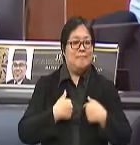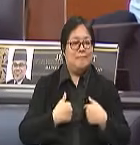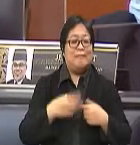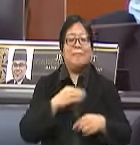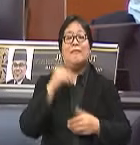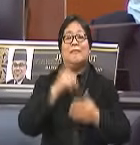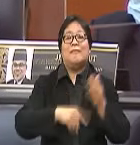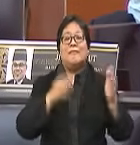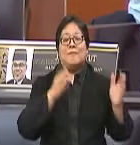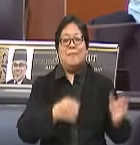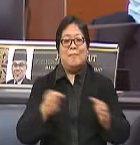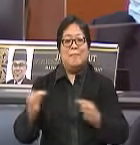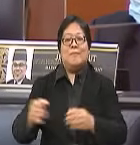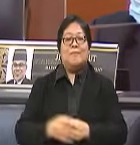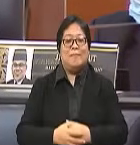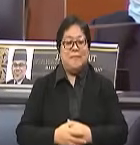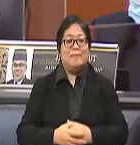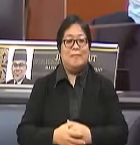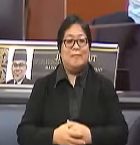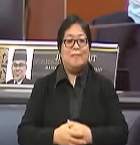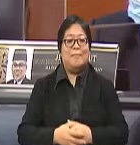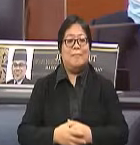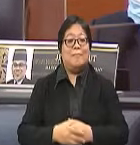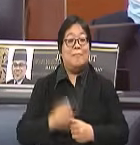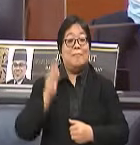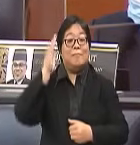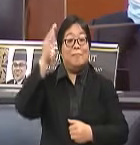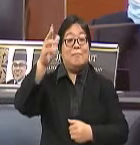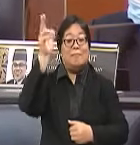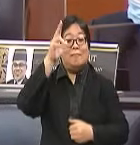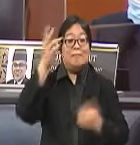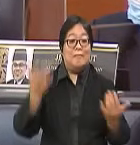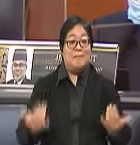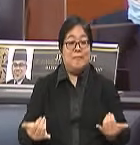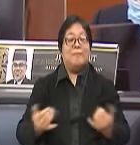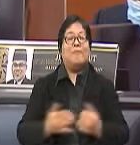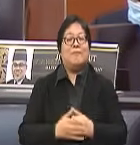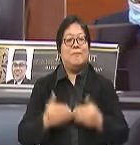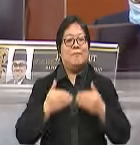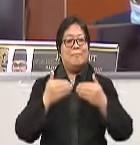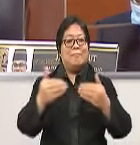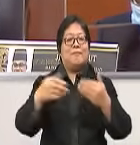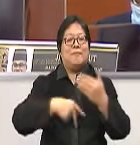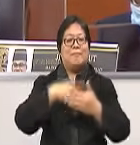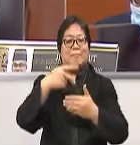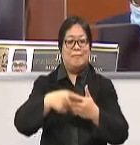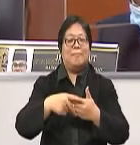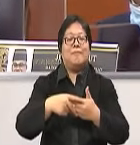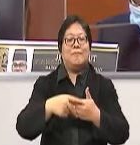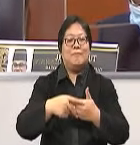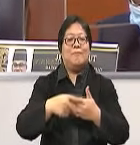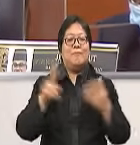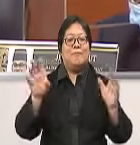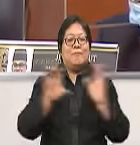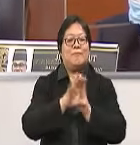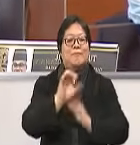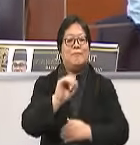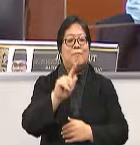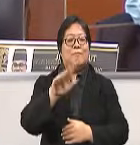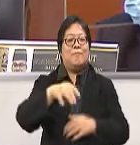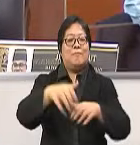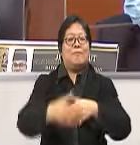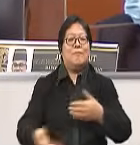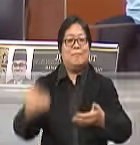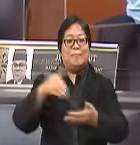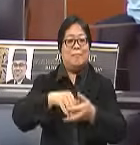apakah perancangan yang masa hadapan kerajaan kita meneruskan program yaitu skin tanaman